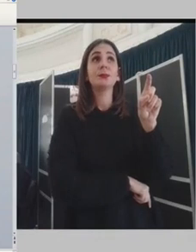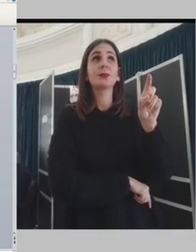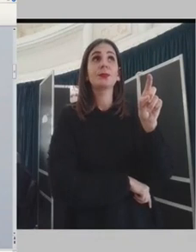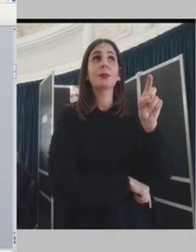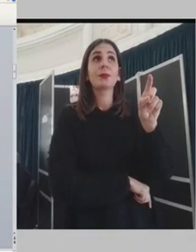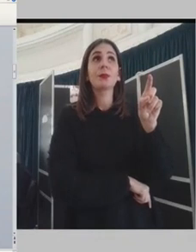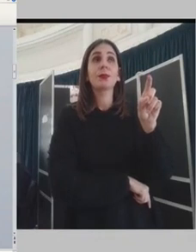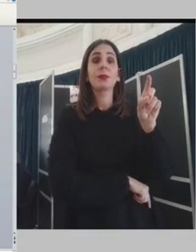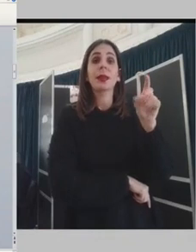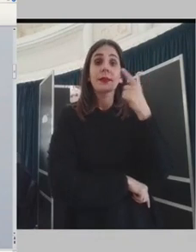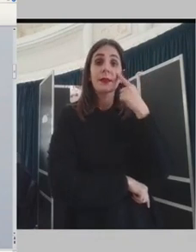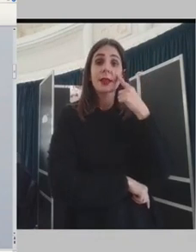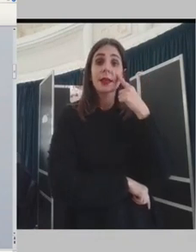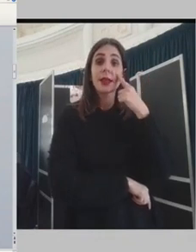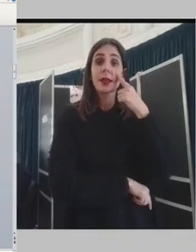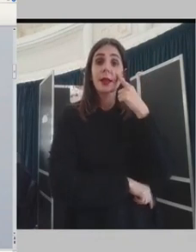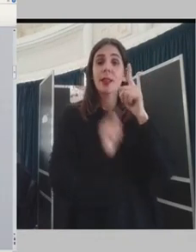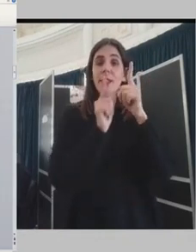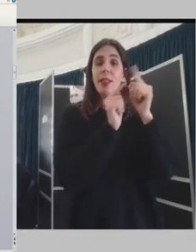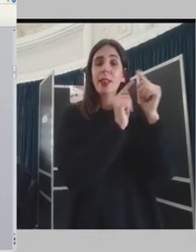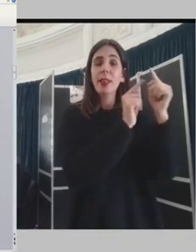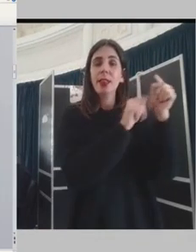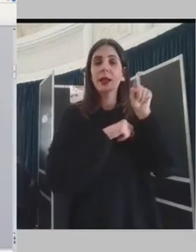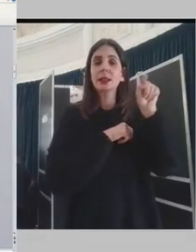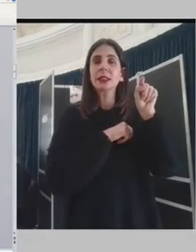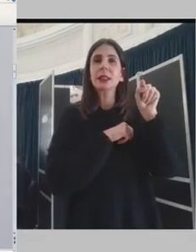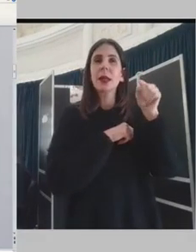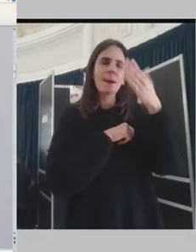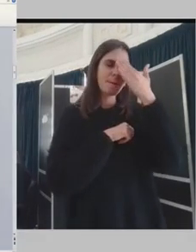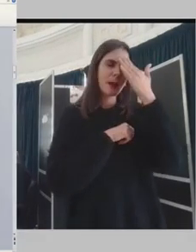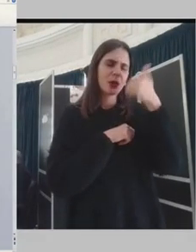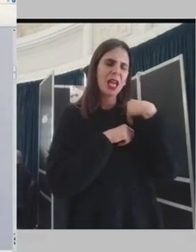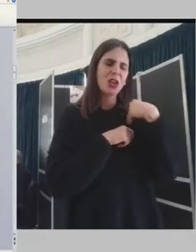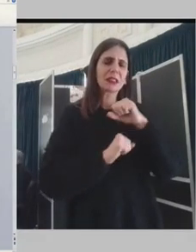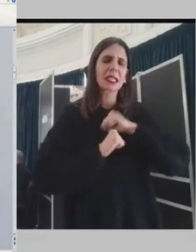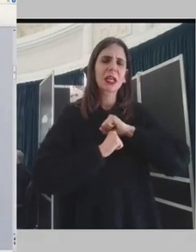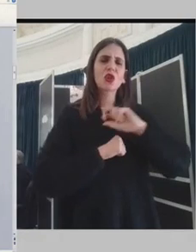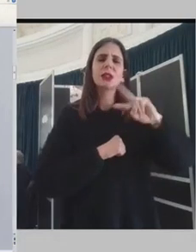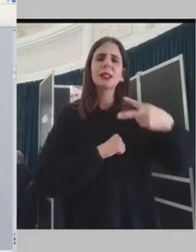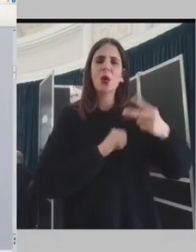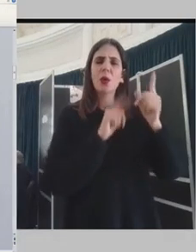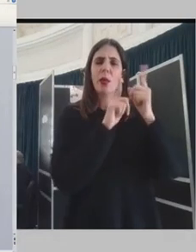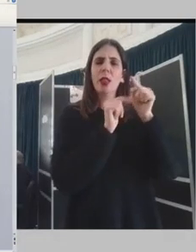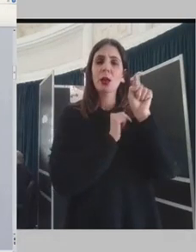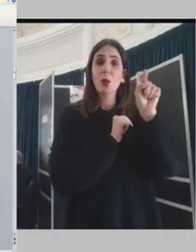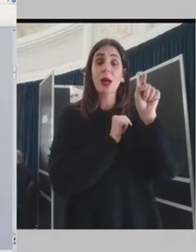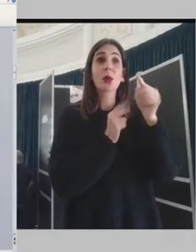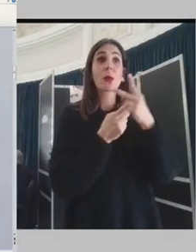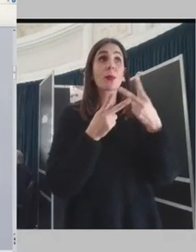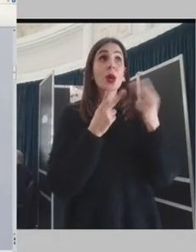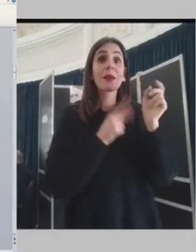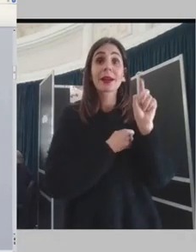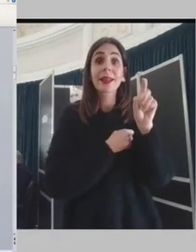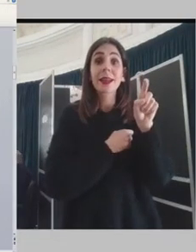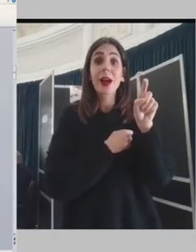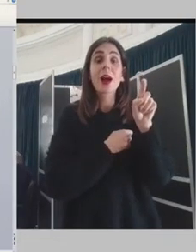diapositiva corrente, non ci vedo ma vado a memoria, è il secondo riquadro, è quello lì, clicchi. Così